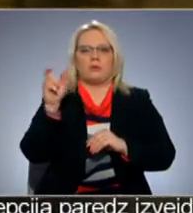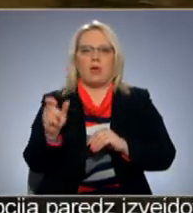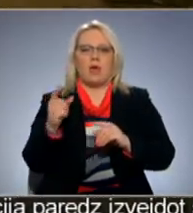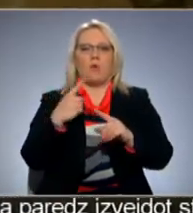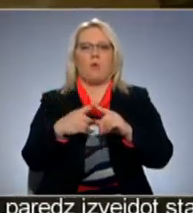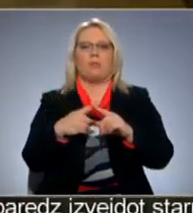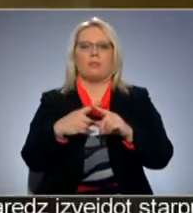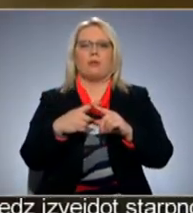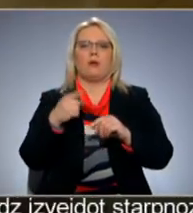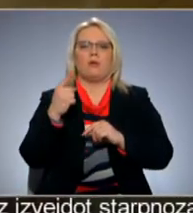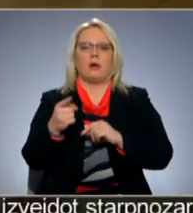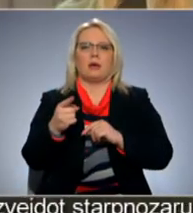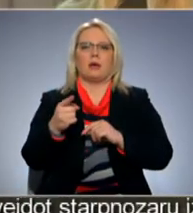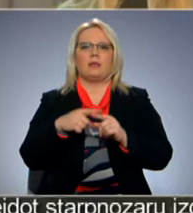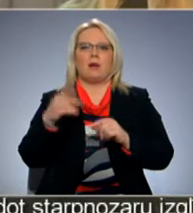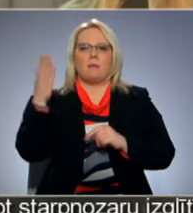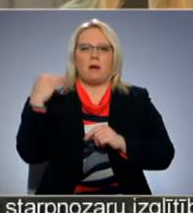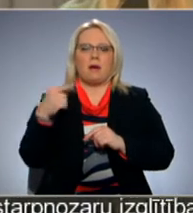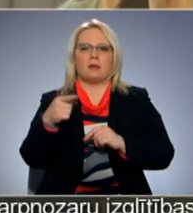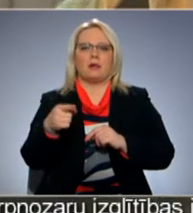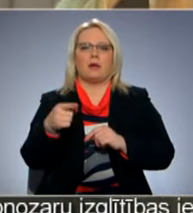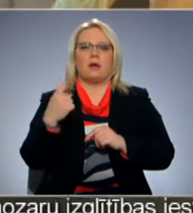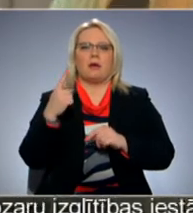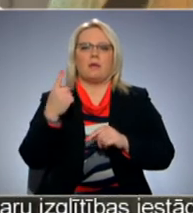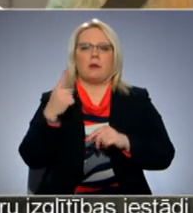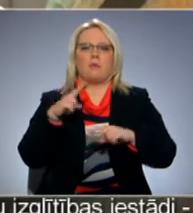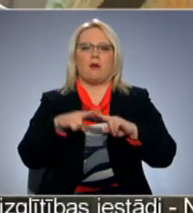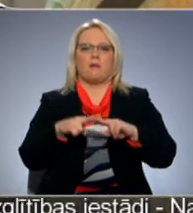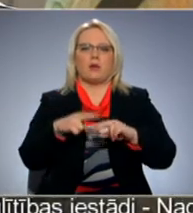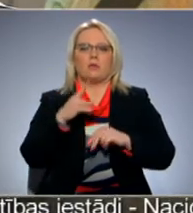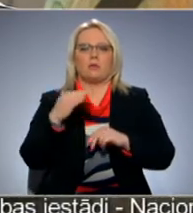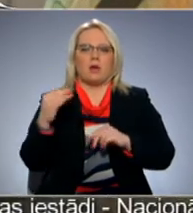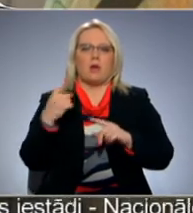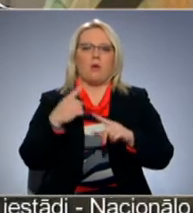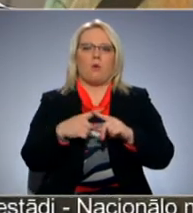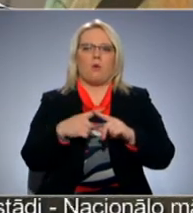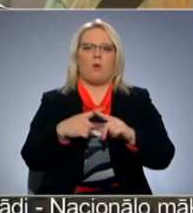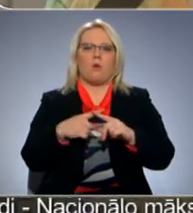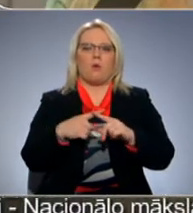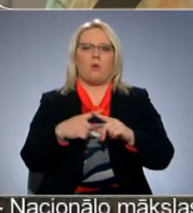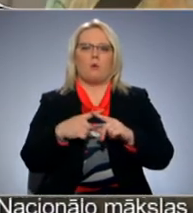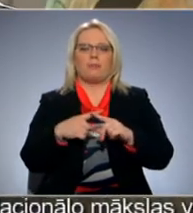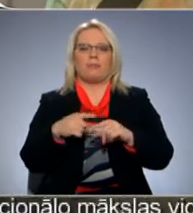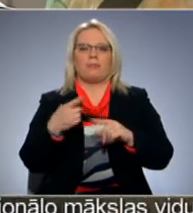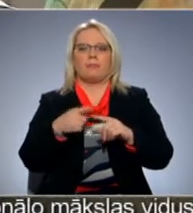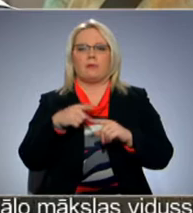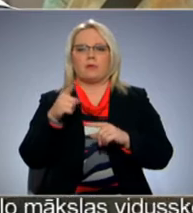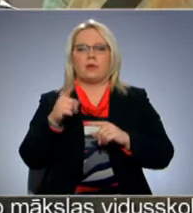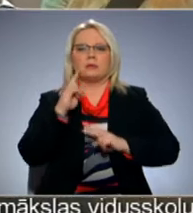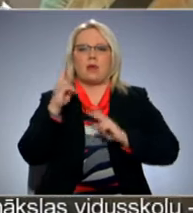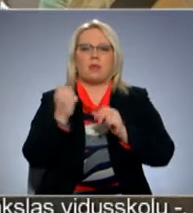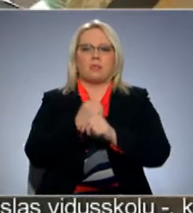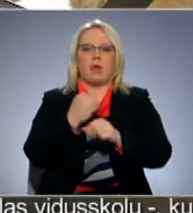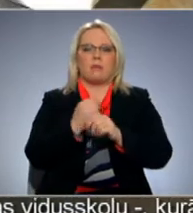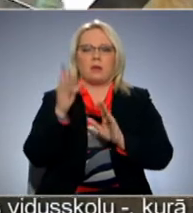darbu konkursā Itālijā, kur pērn ieguvusi pirmo vietu 392 komponistu konkurencē. Evijas skaņdarbi iekļauti